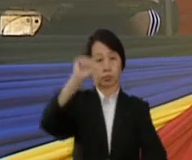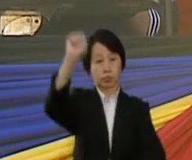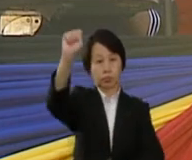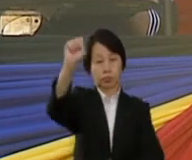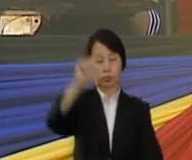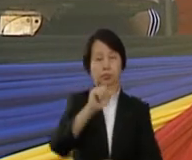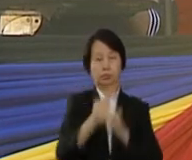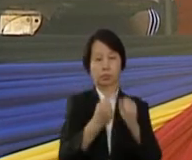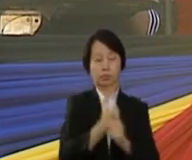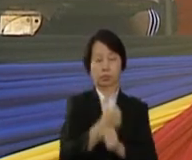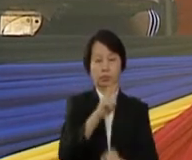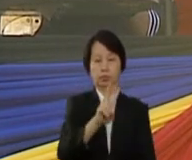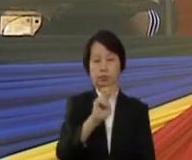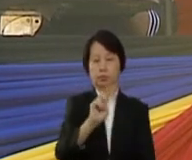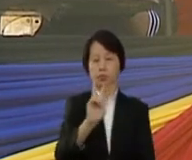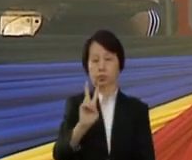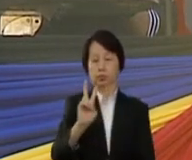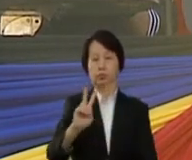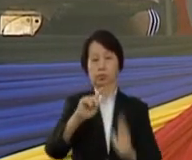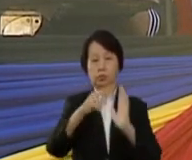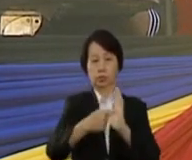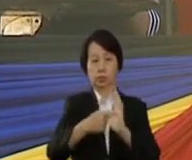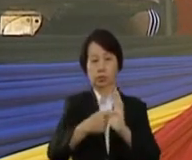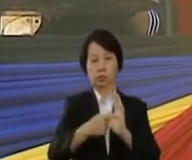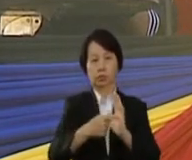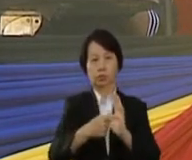tahun 2022 dimulakan.